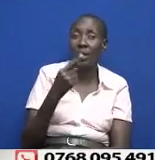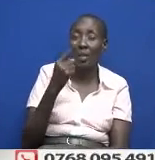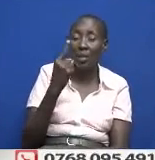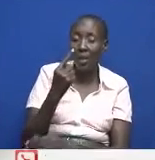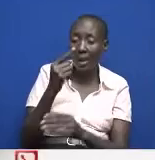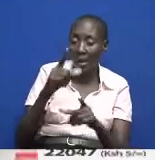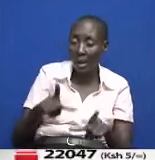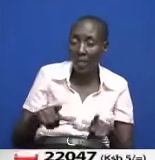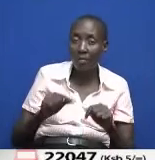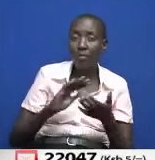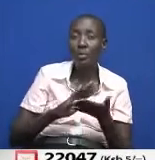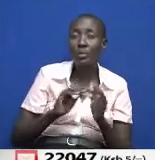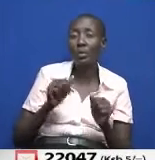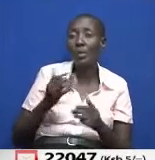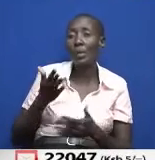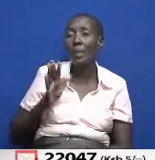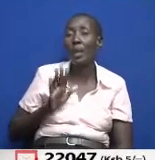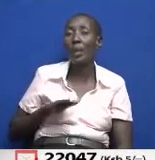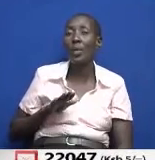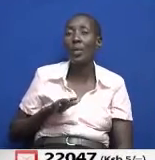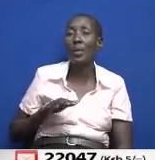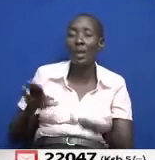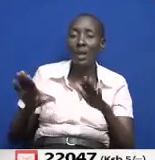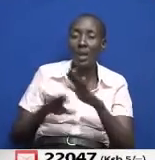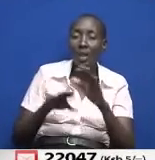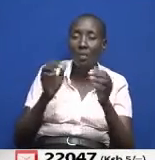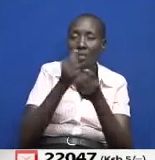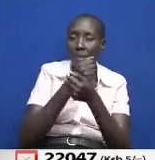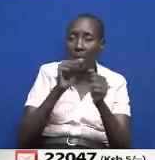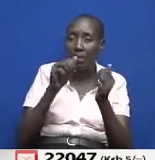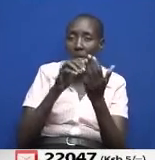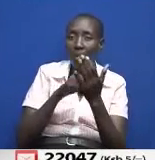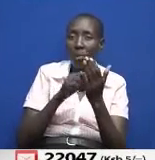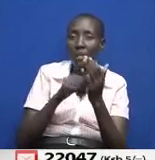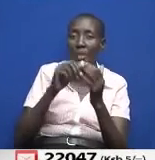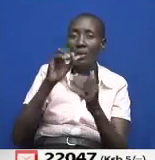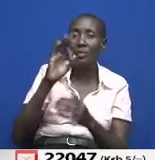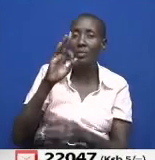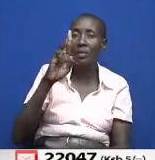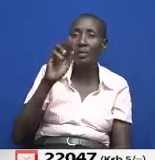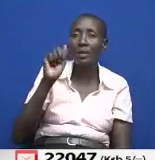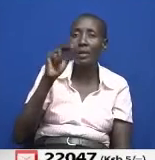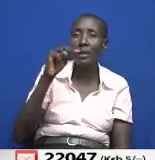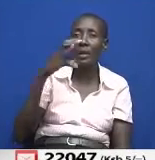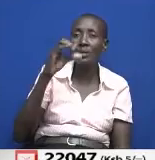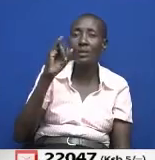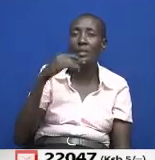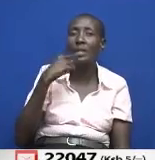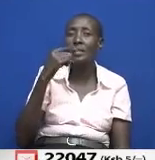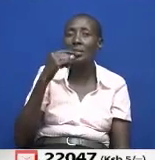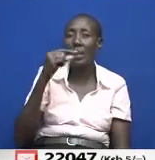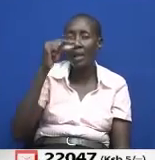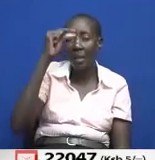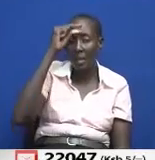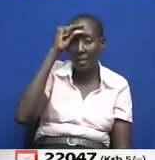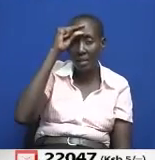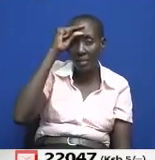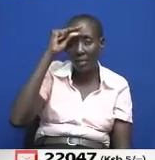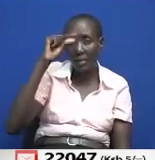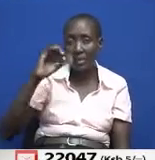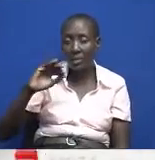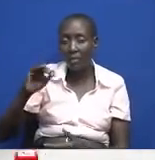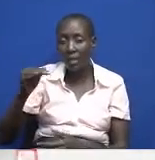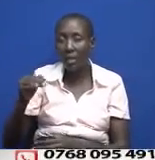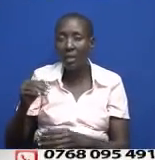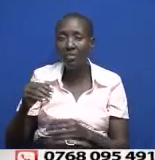be our own life. Naibu Gavana wa Machakos Francis Maliti alisema serikali ya kaunti inajikaza kupeana huduma